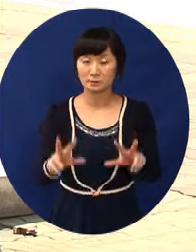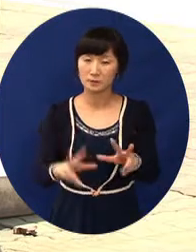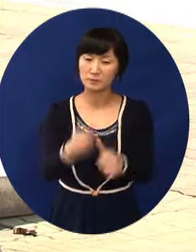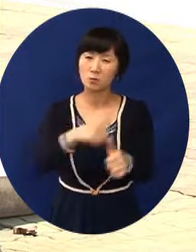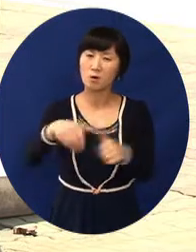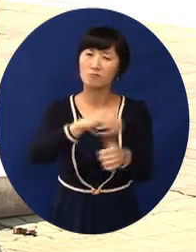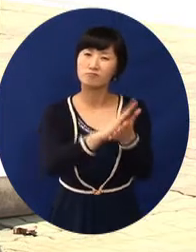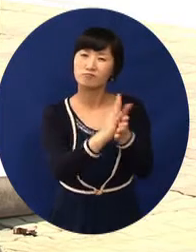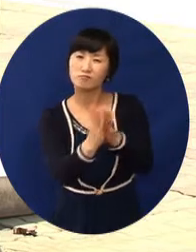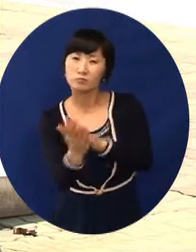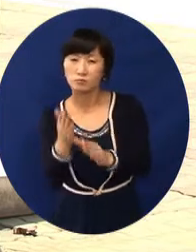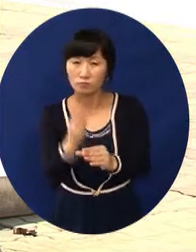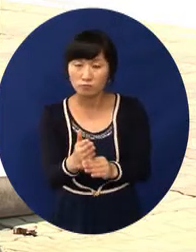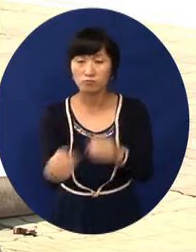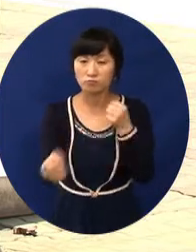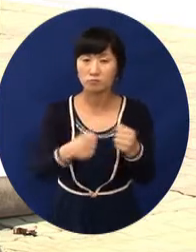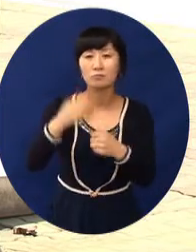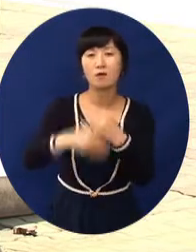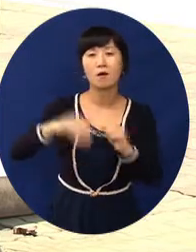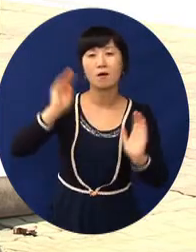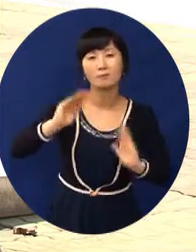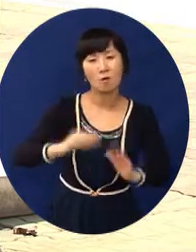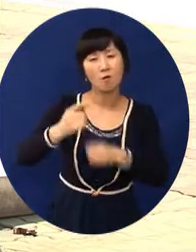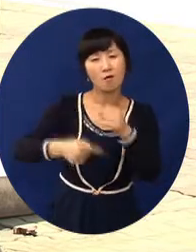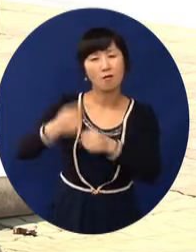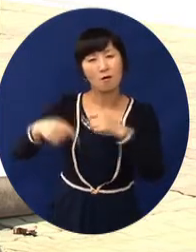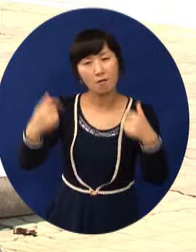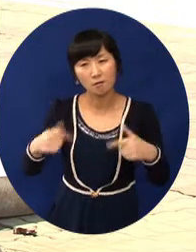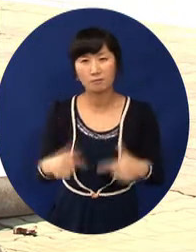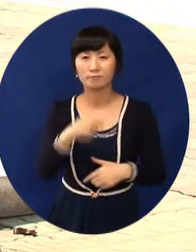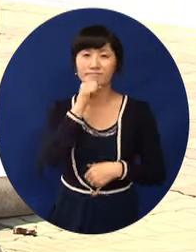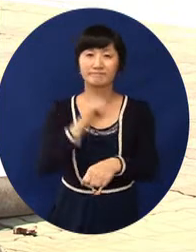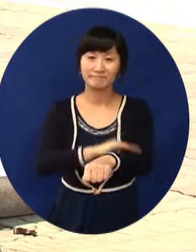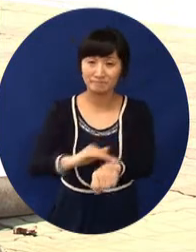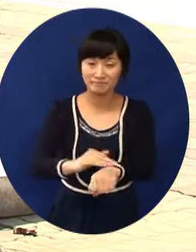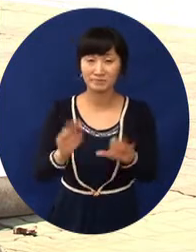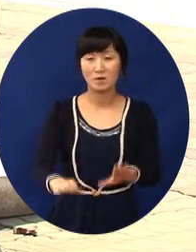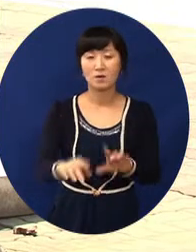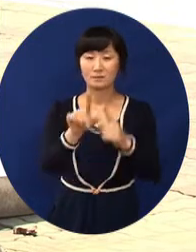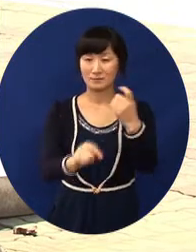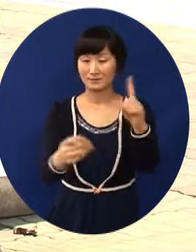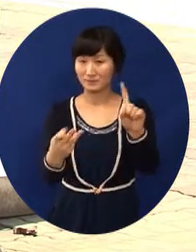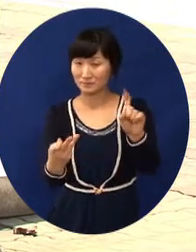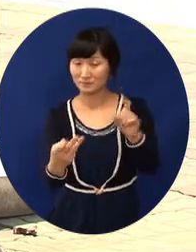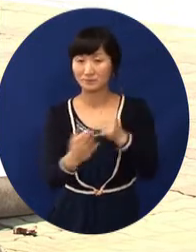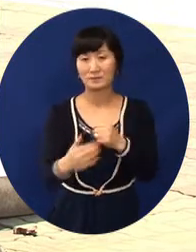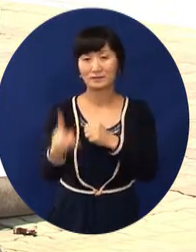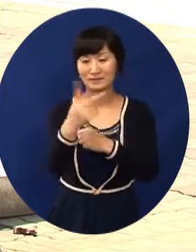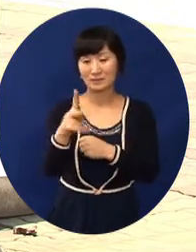변화하고 있는 입시 환경 속에서도 대구 학생들이 매년 우수한 성적을 거두고 있습니다. 오는 11월 13일